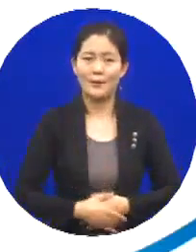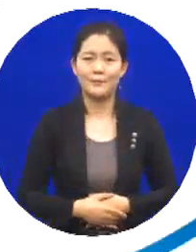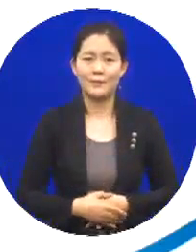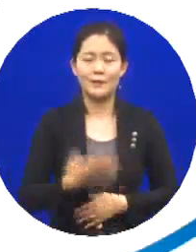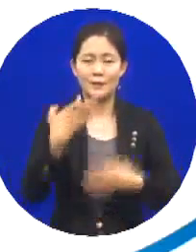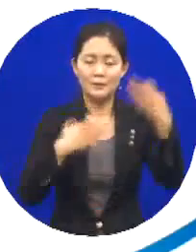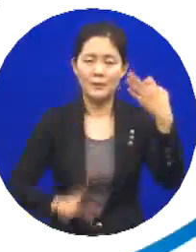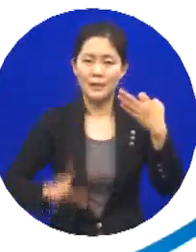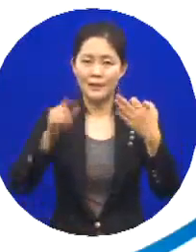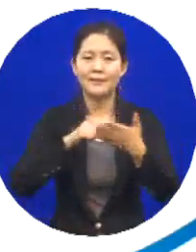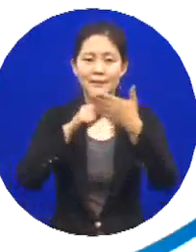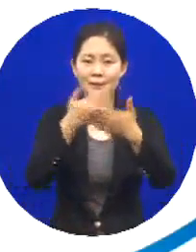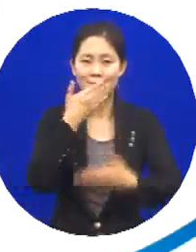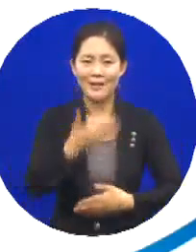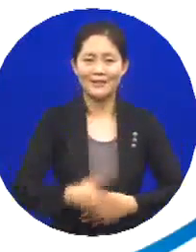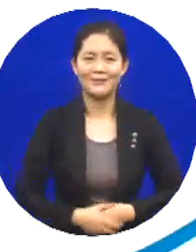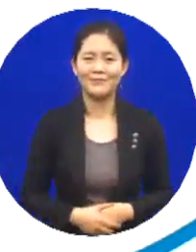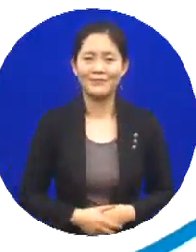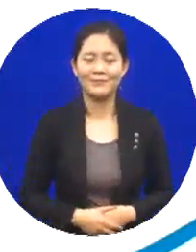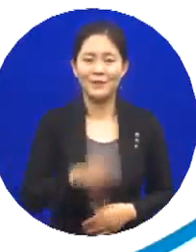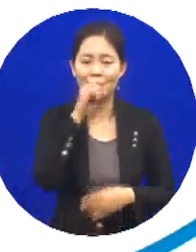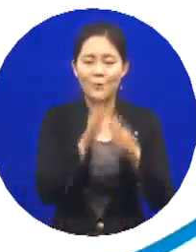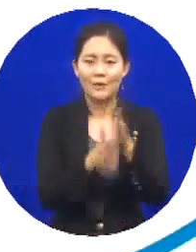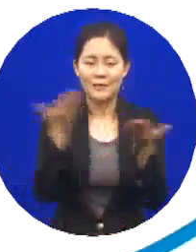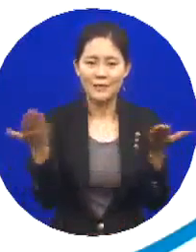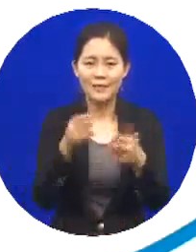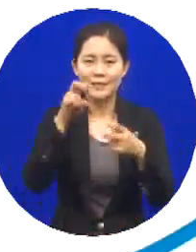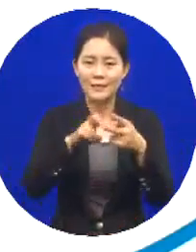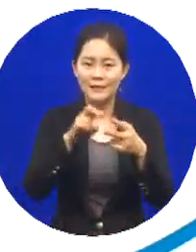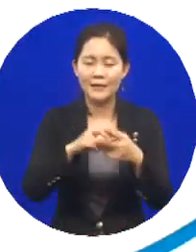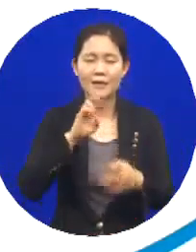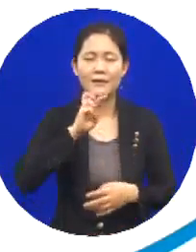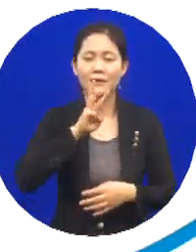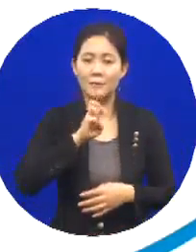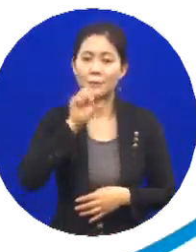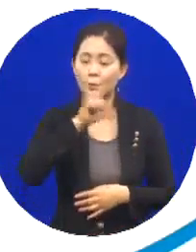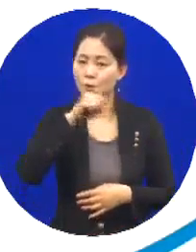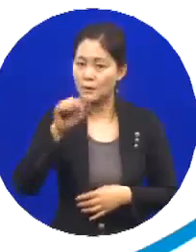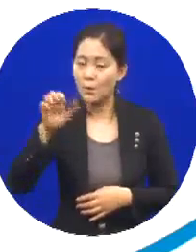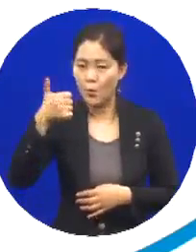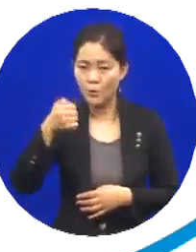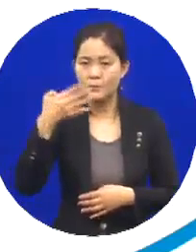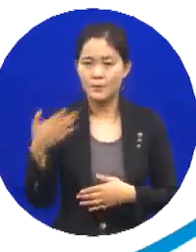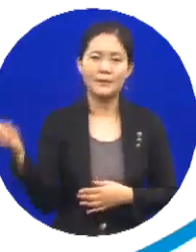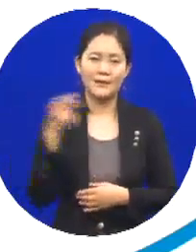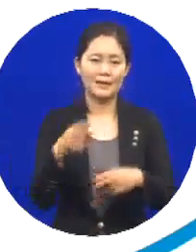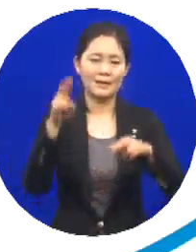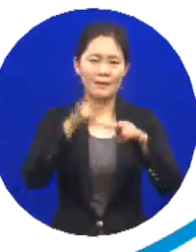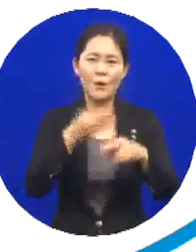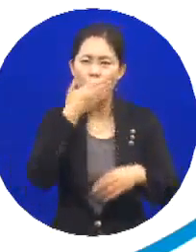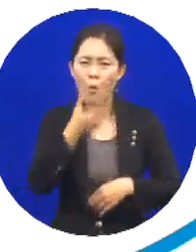있습니다. 14일까지 신청하세요. 용인시 일자리센터는 만 35세에서 54세까지